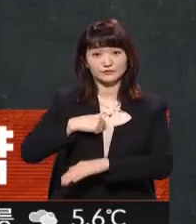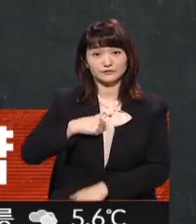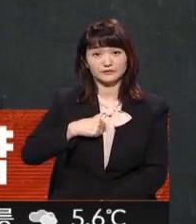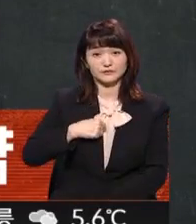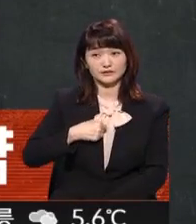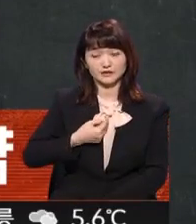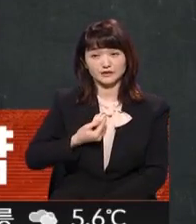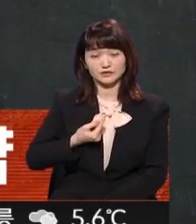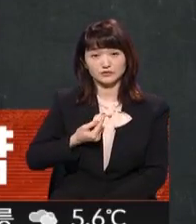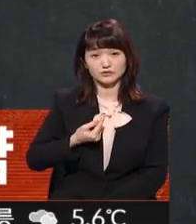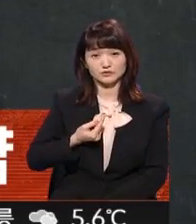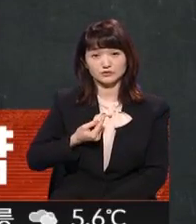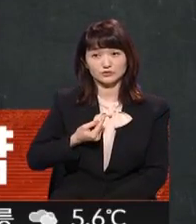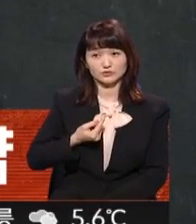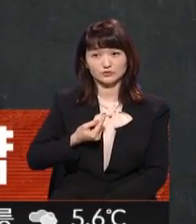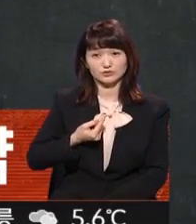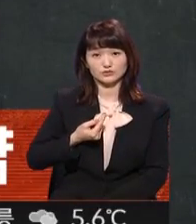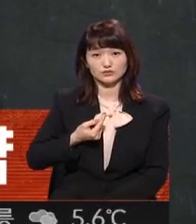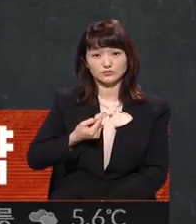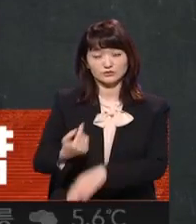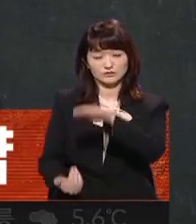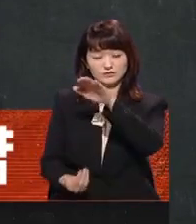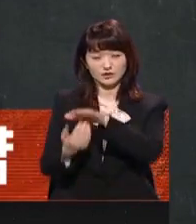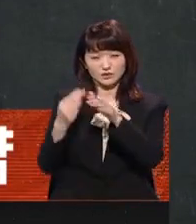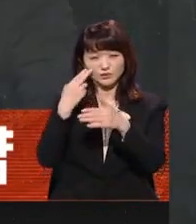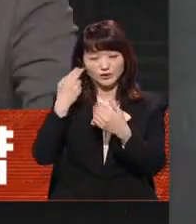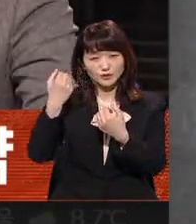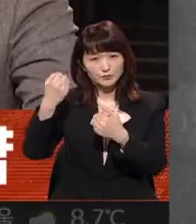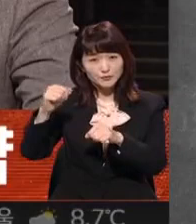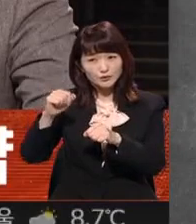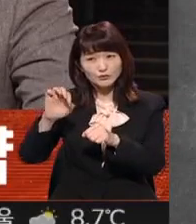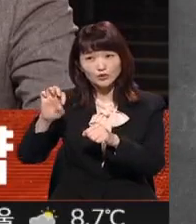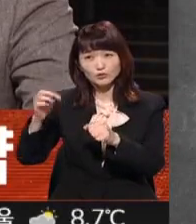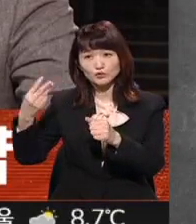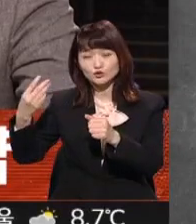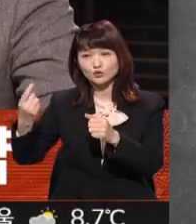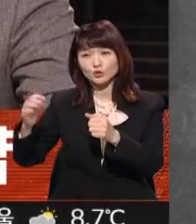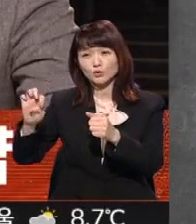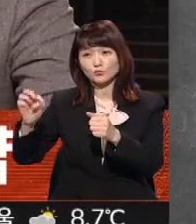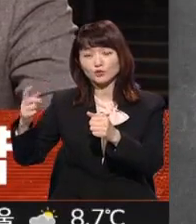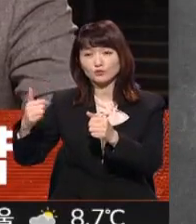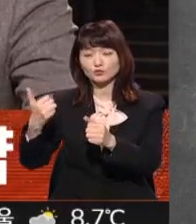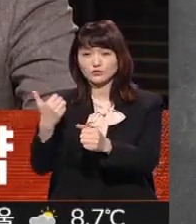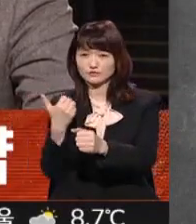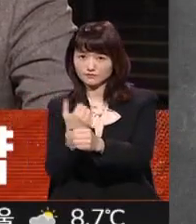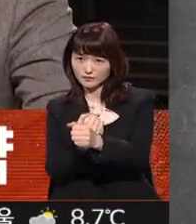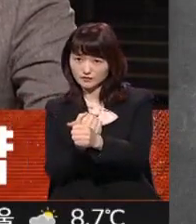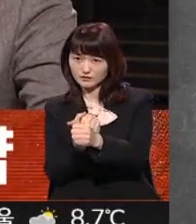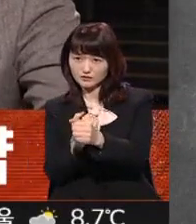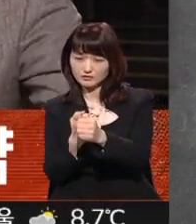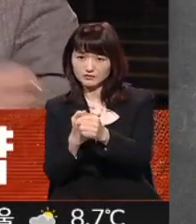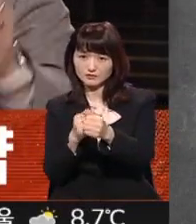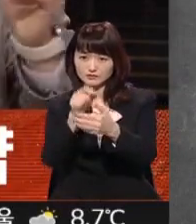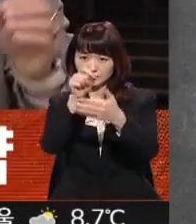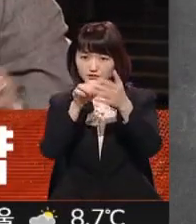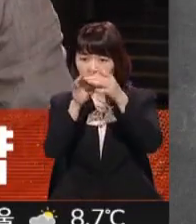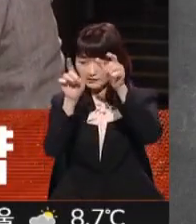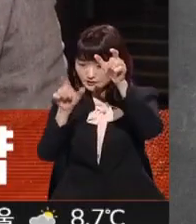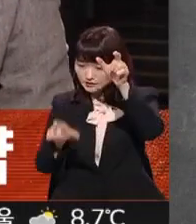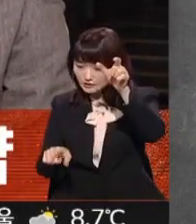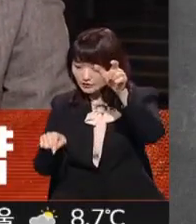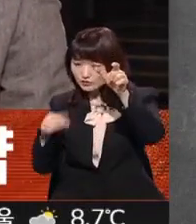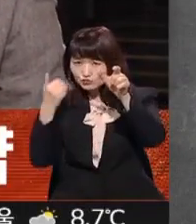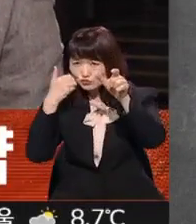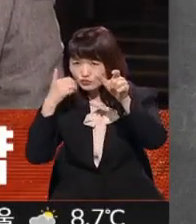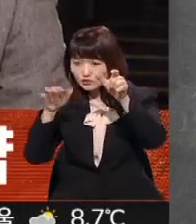정상급 배우 프로포폴 투약 의혹 이렇게 보도가 나가는데 그래서 뭐 그 보통 그런 그리고 나면 막 밑에 댓글로만 누구네 누구네